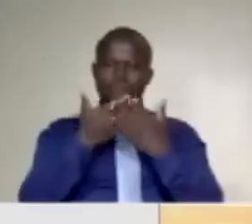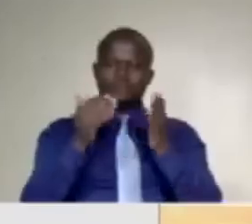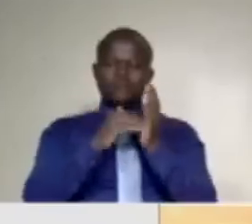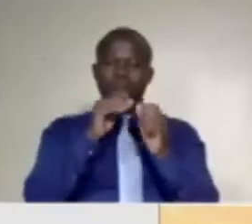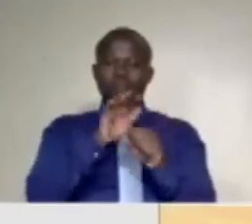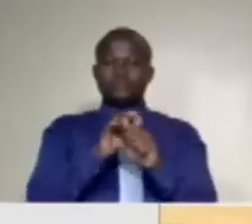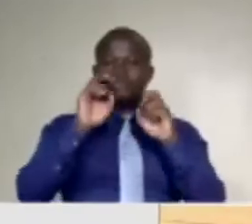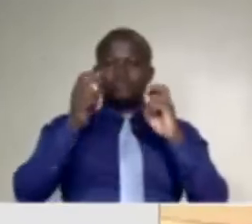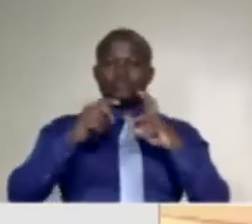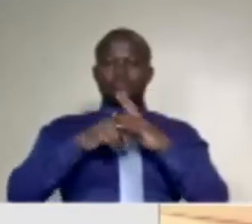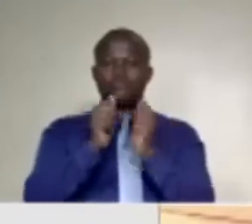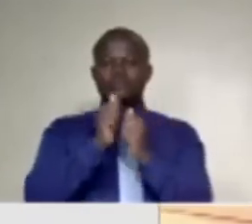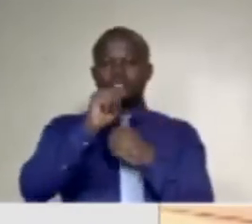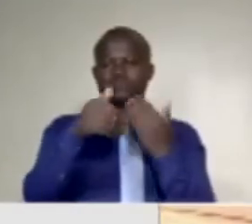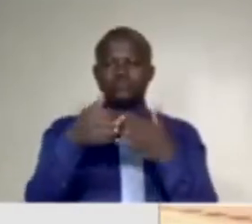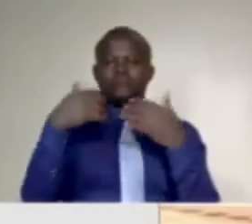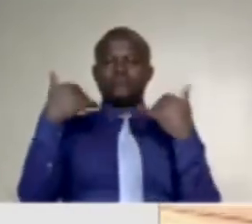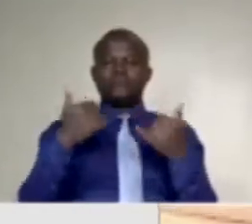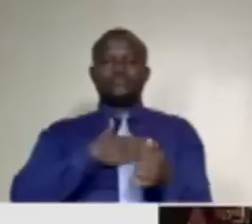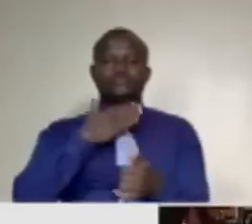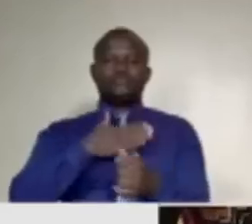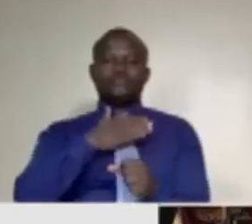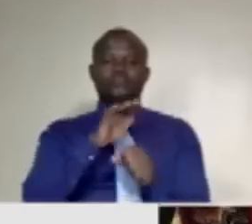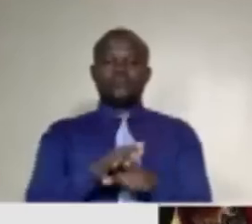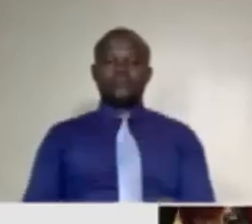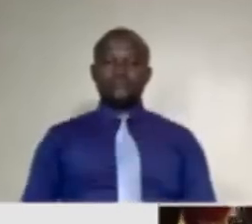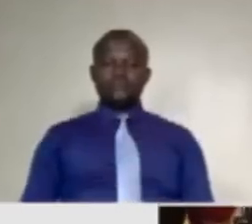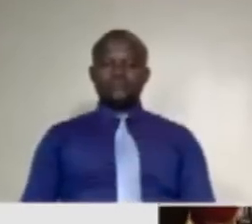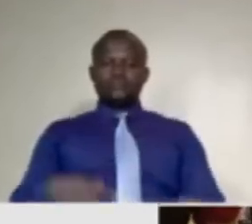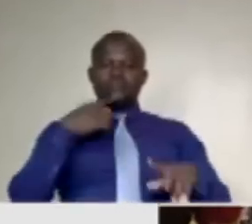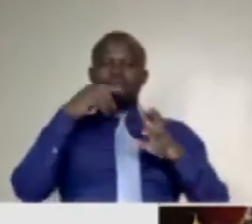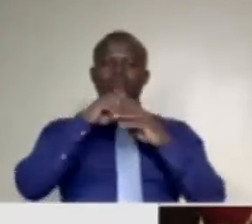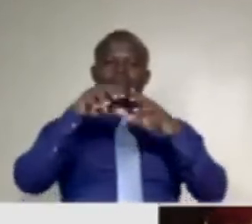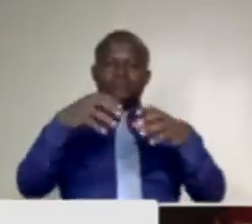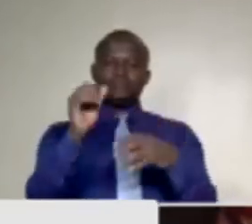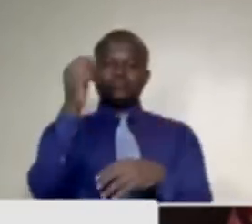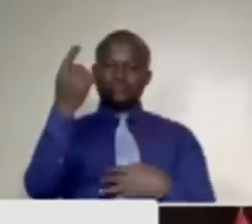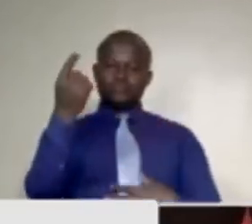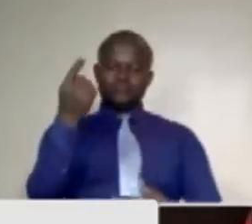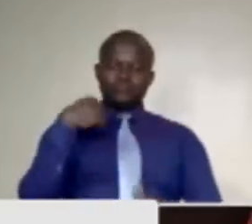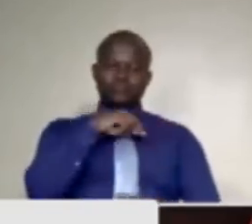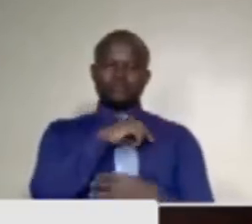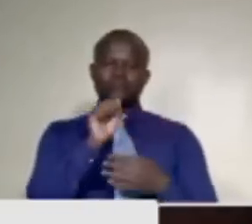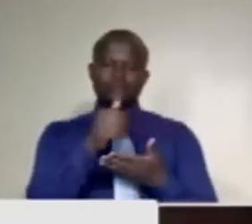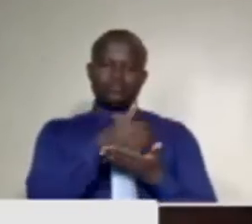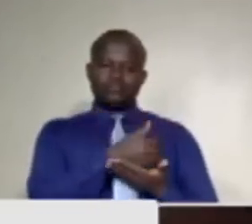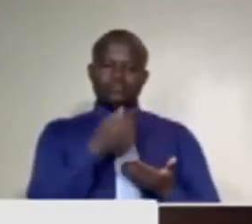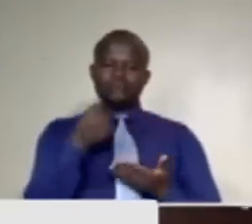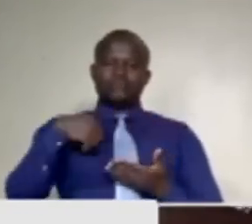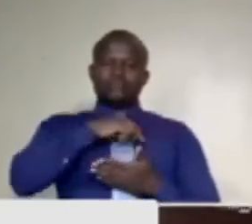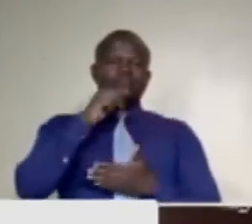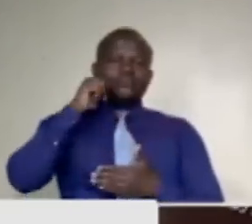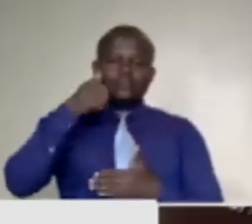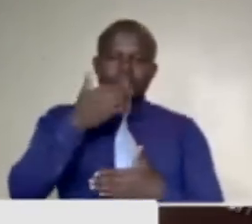ko abenshi banatangiranye nayo ubu bakaba bayishimiye. Twari turi mu cyiciro cya mbere tubasha kwizigamira amafaranga